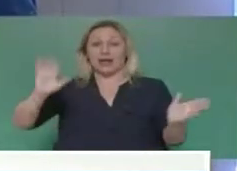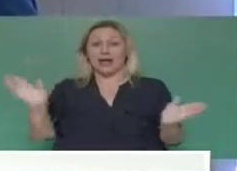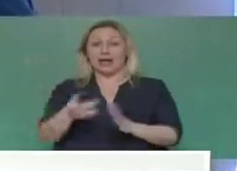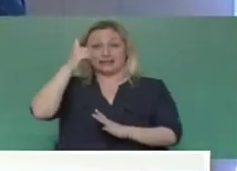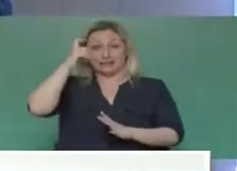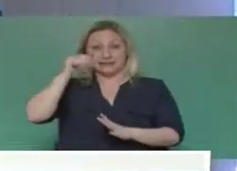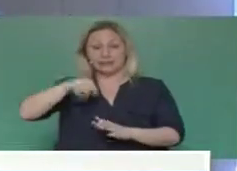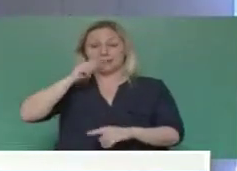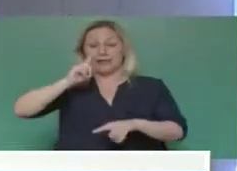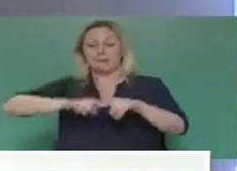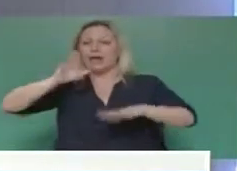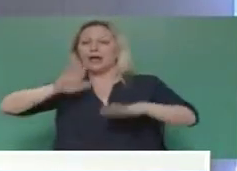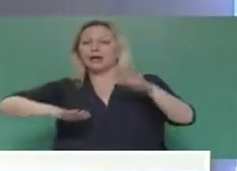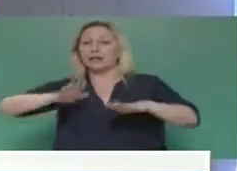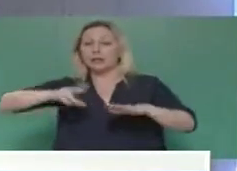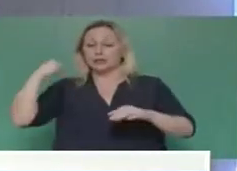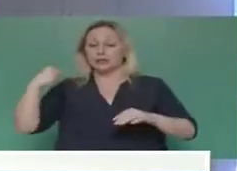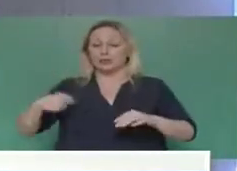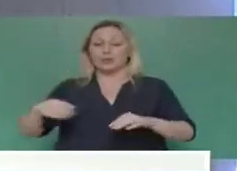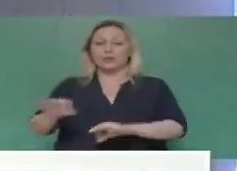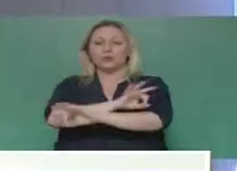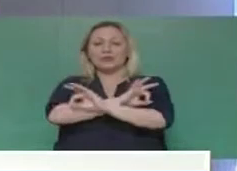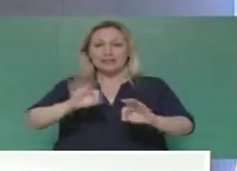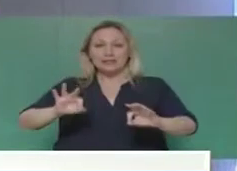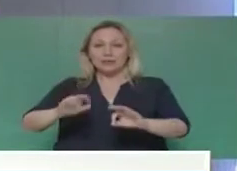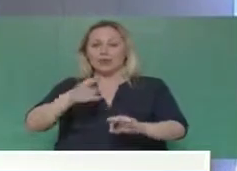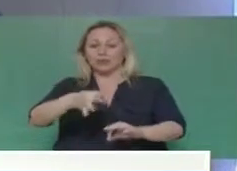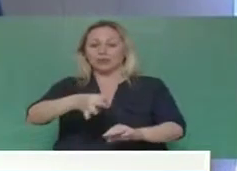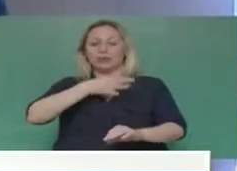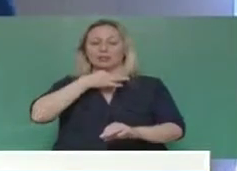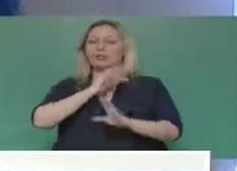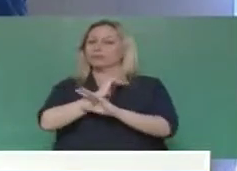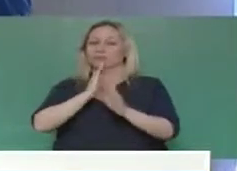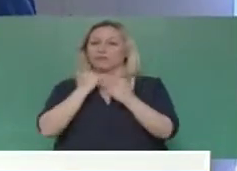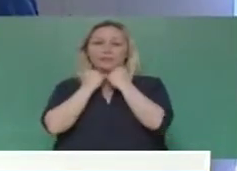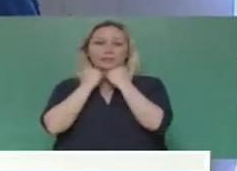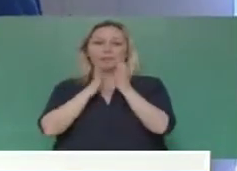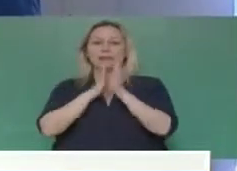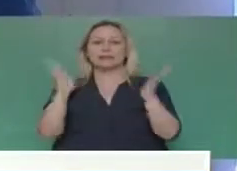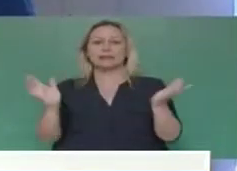της απλής αναλογικής θα οδηγηθούμε στην πλήρη παράλυση. Σκοπός της